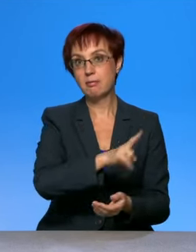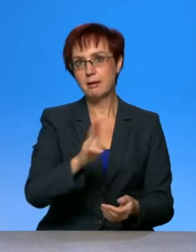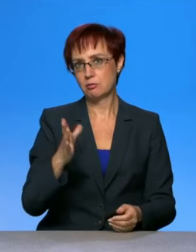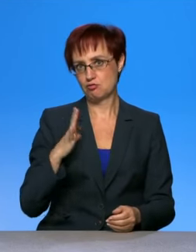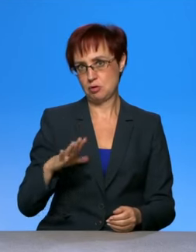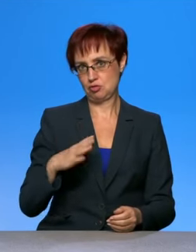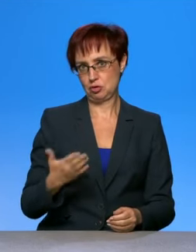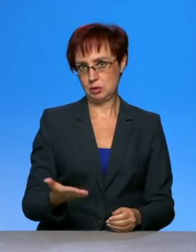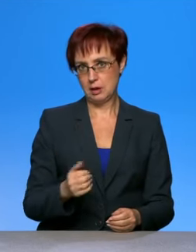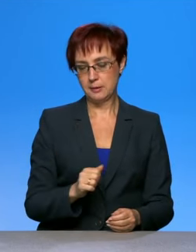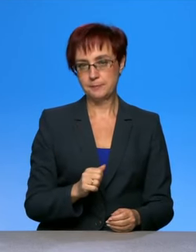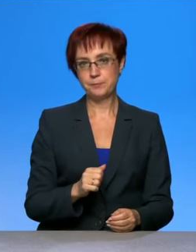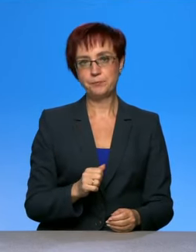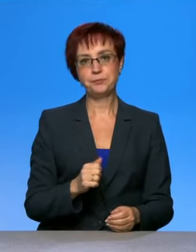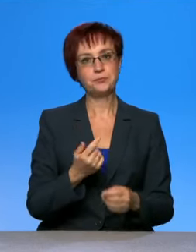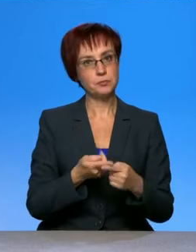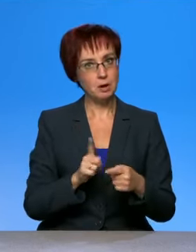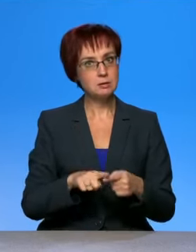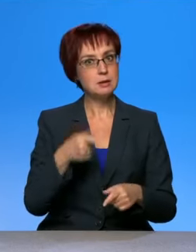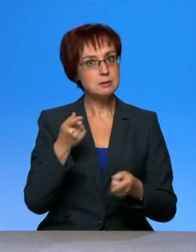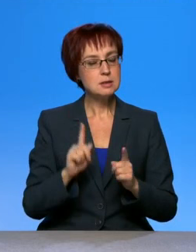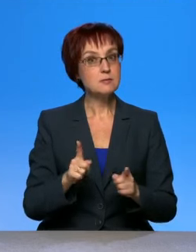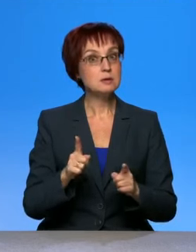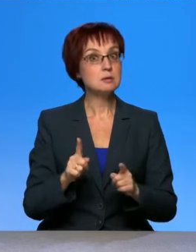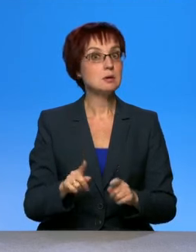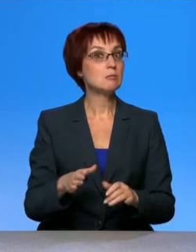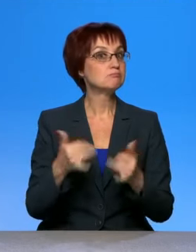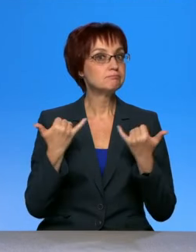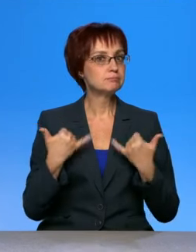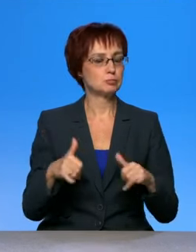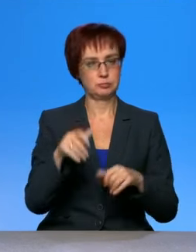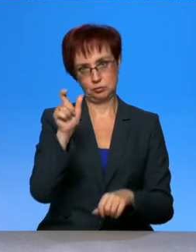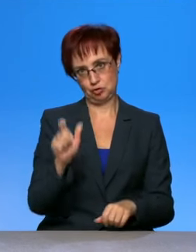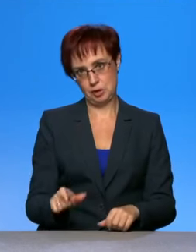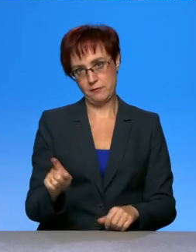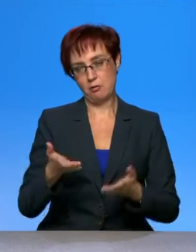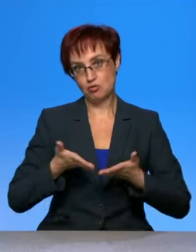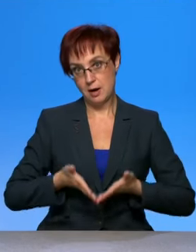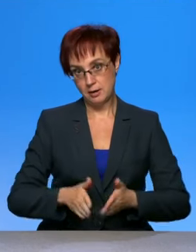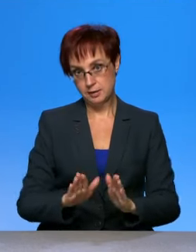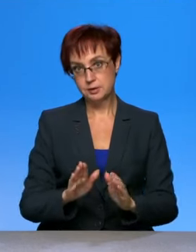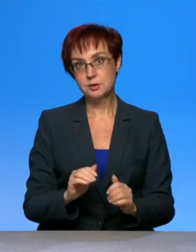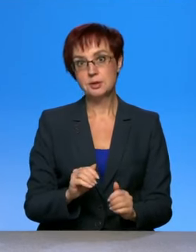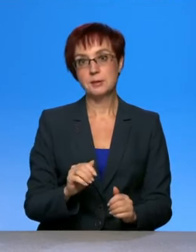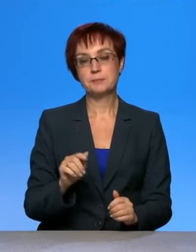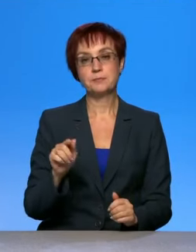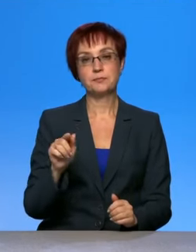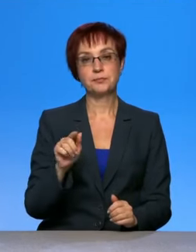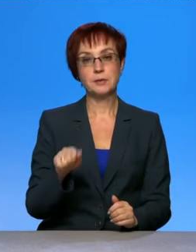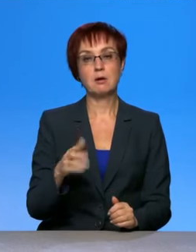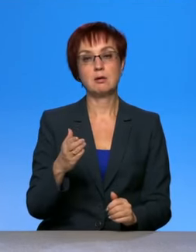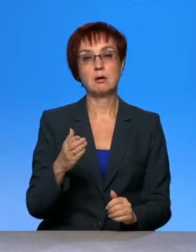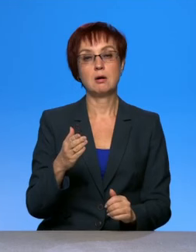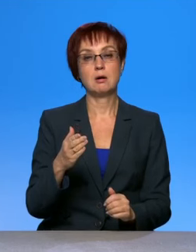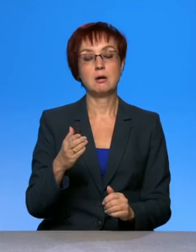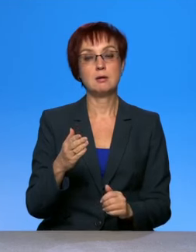какой души это действительно совершенно поразительный человек Он родился на свет невели бран это партийный псевдоним